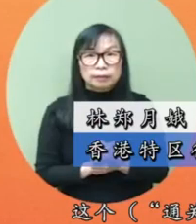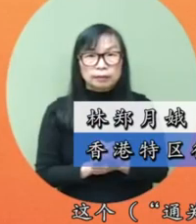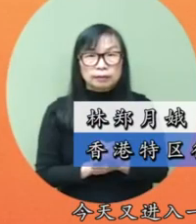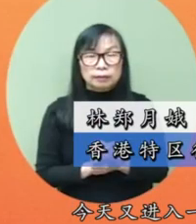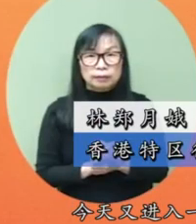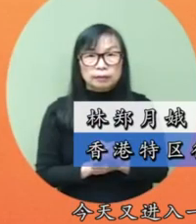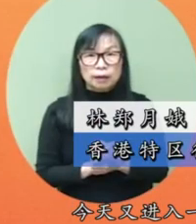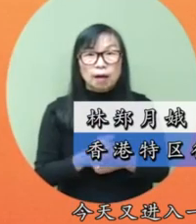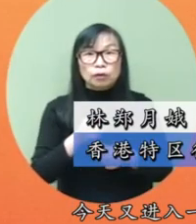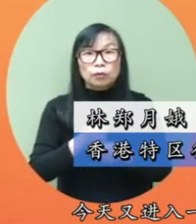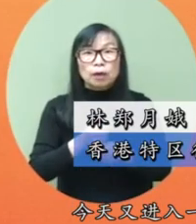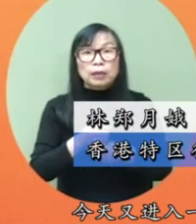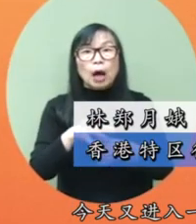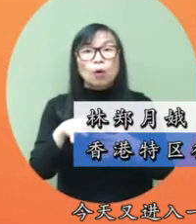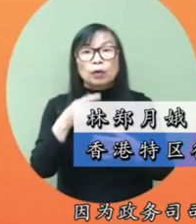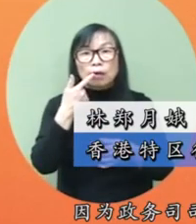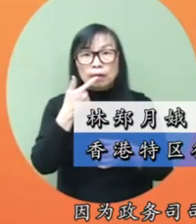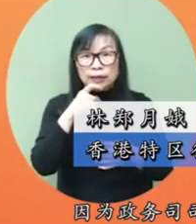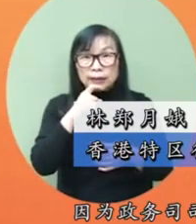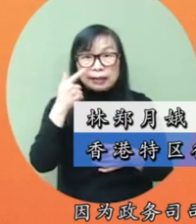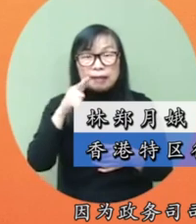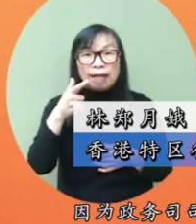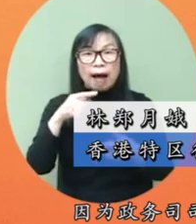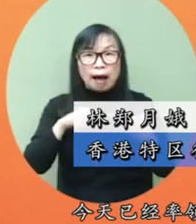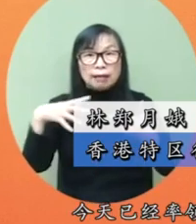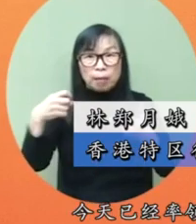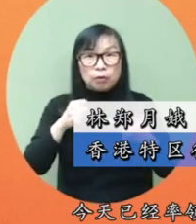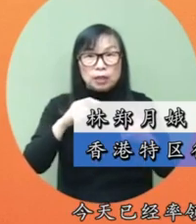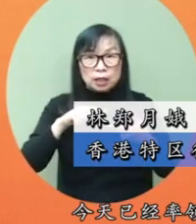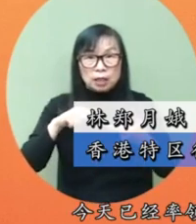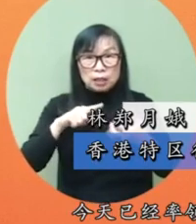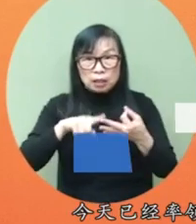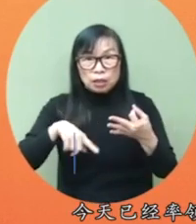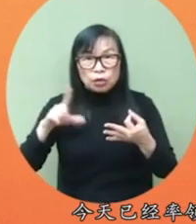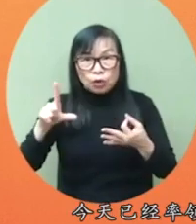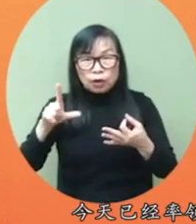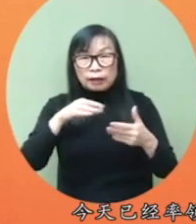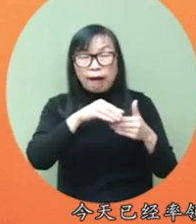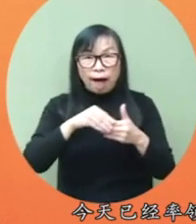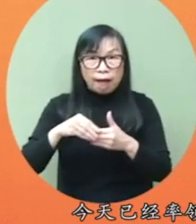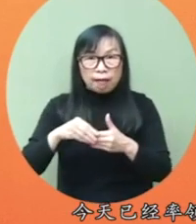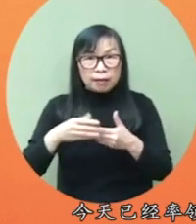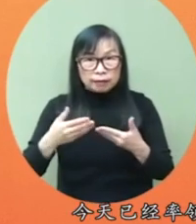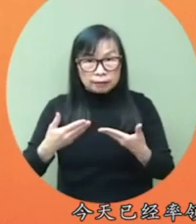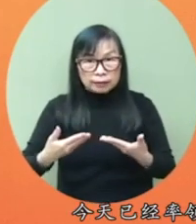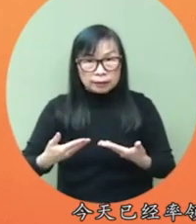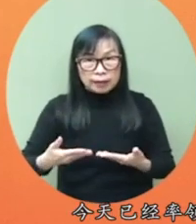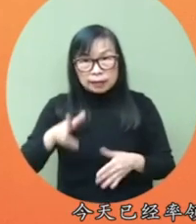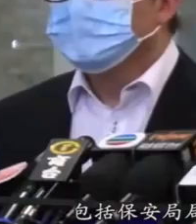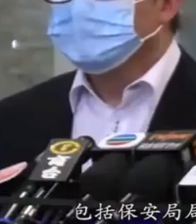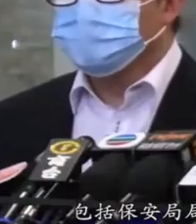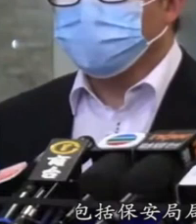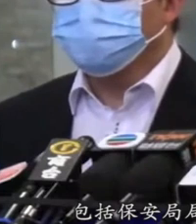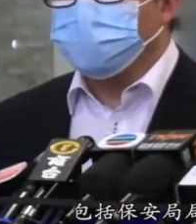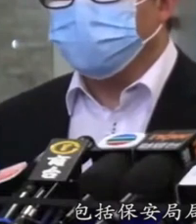个工作今日又进入一个新的阶段了，因为政务司司长呢今日已经是率领了一个政府的团